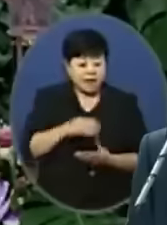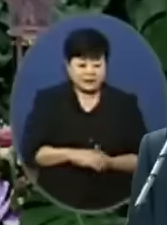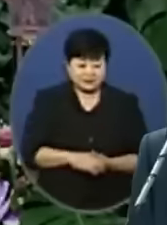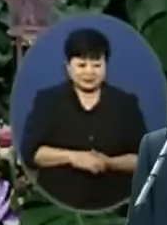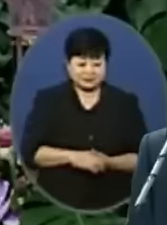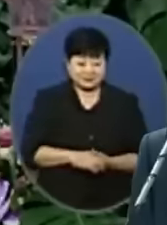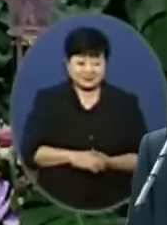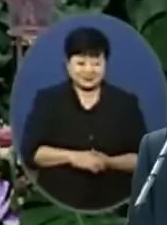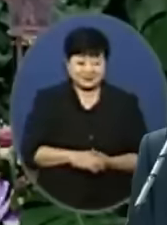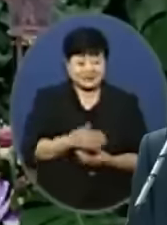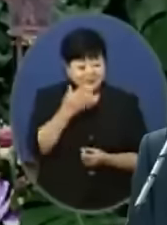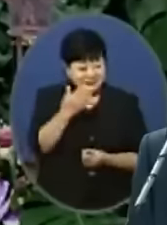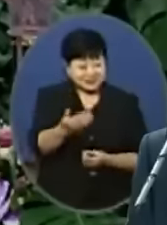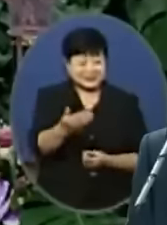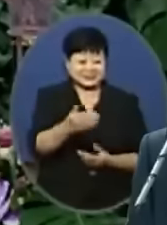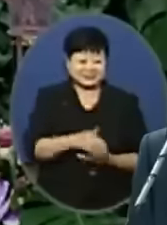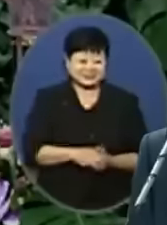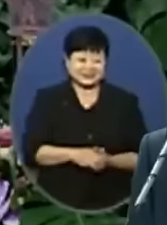당신